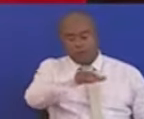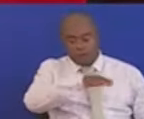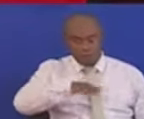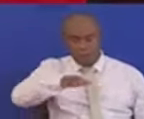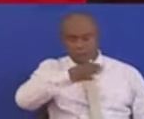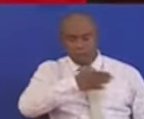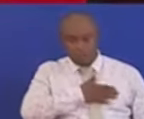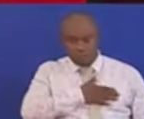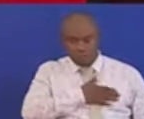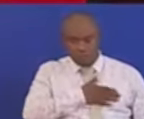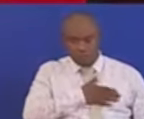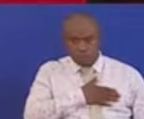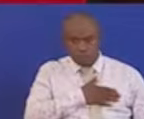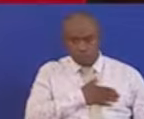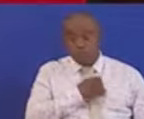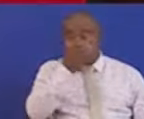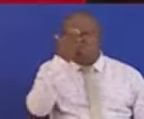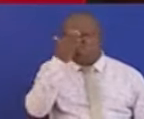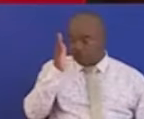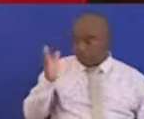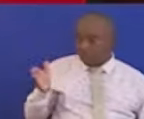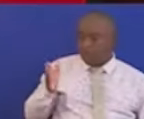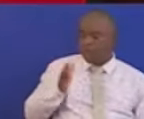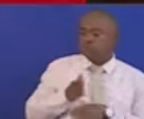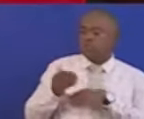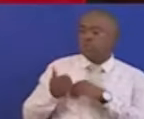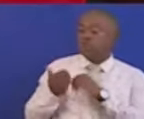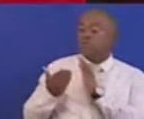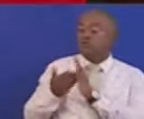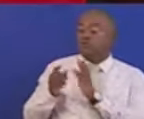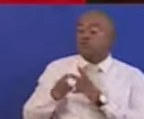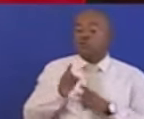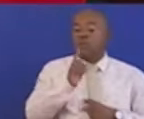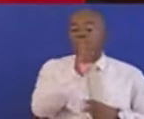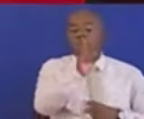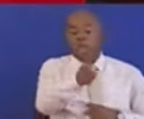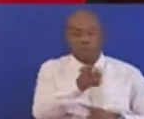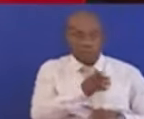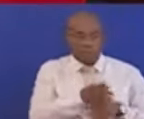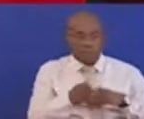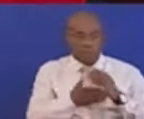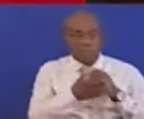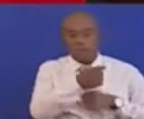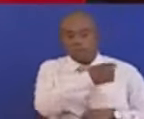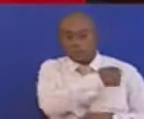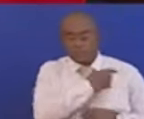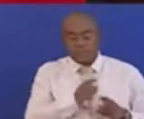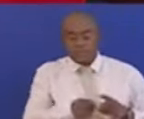ardhelia hapa itajai itajai hapa